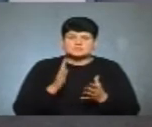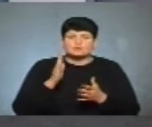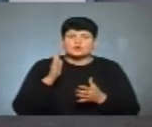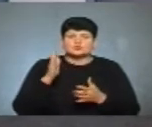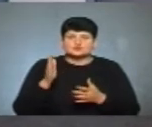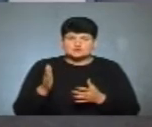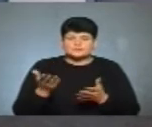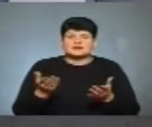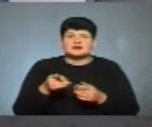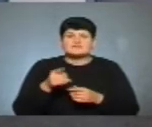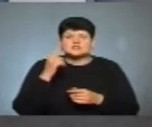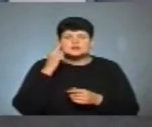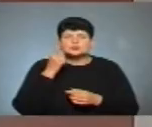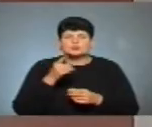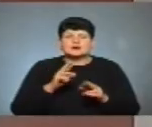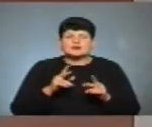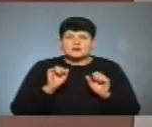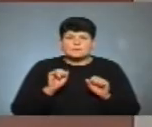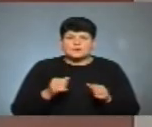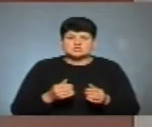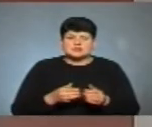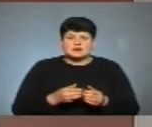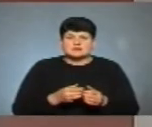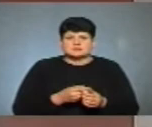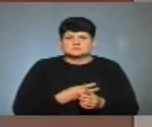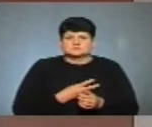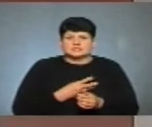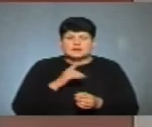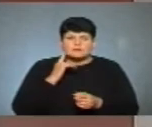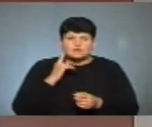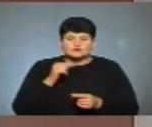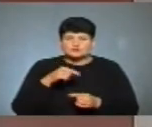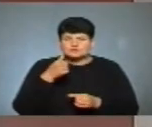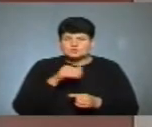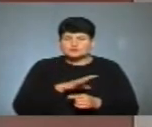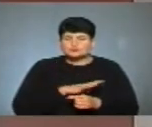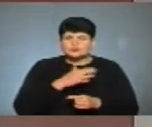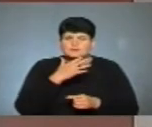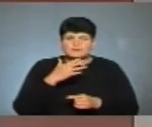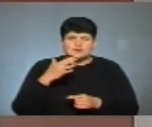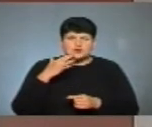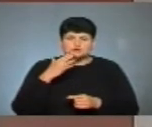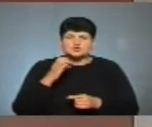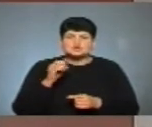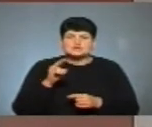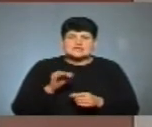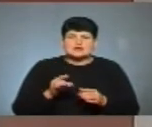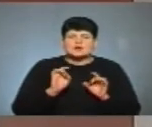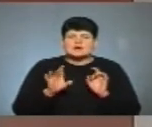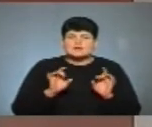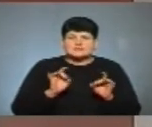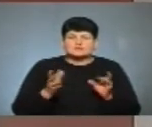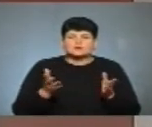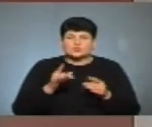стійкою. Яка ваша думка, як можна мотивувати молодь? Бо цьогоріч вже насправді було дуже багато такої соціальної реклами, яку ж